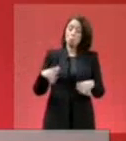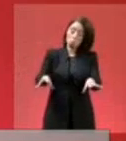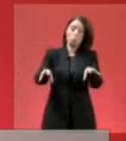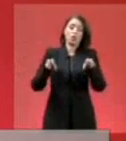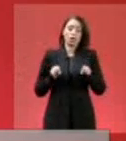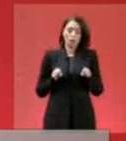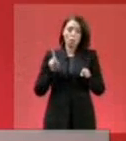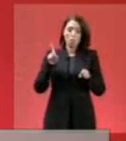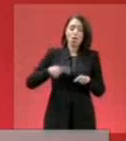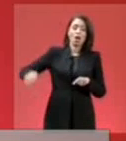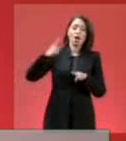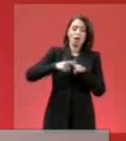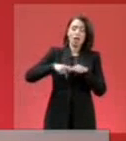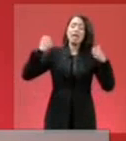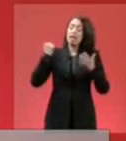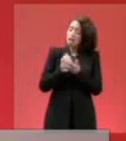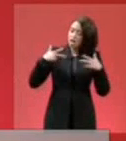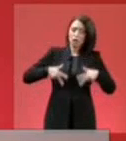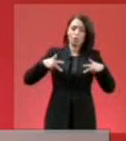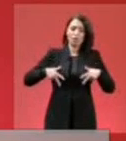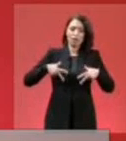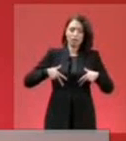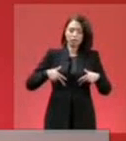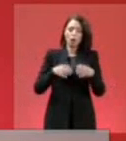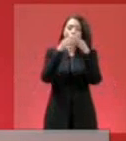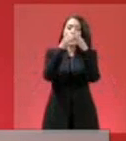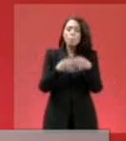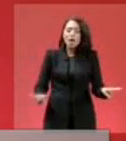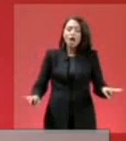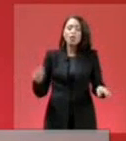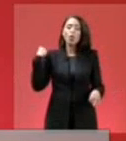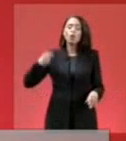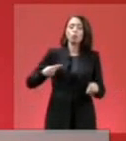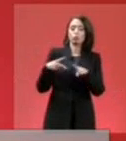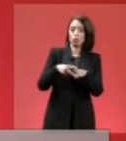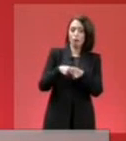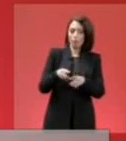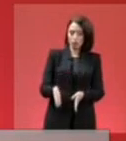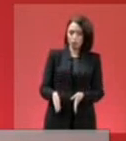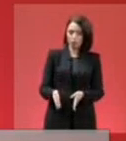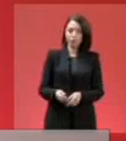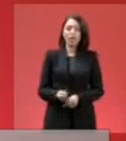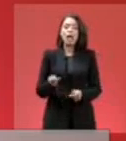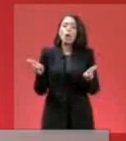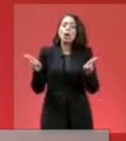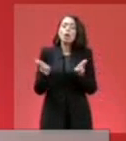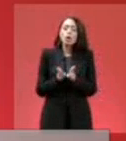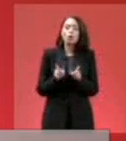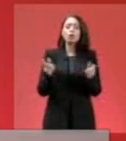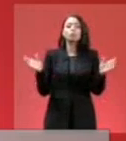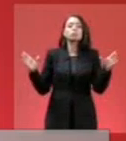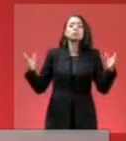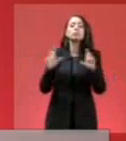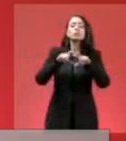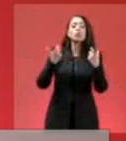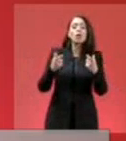Παραλάβαμε μια χώρα και μια κυβέρνηση με άδεια τα δημόσια ταμεία, με λιγότερα σχολεία που